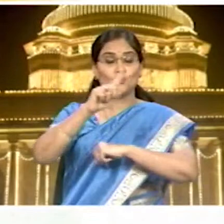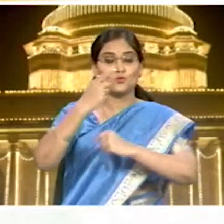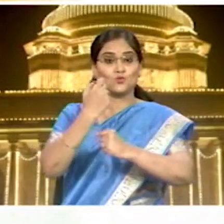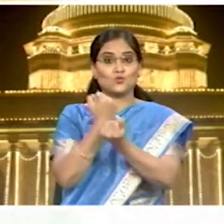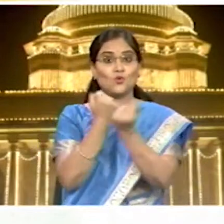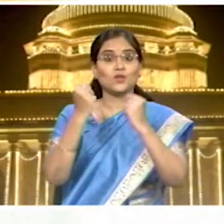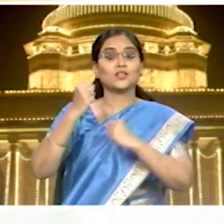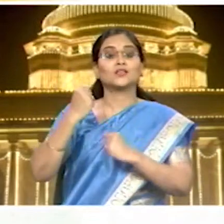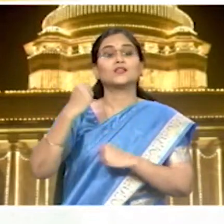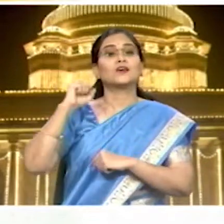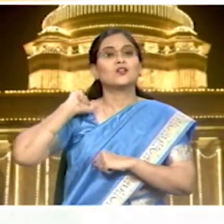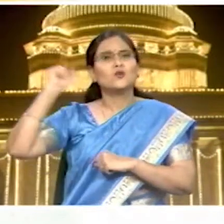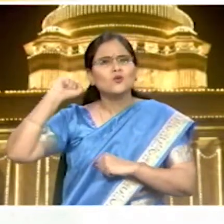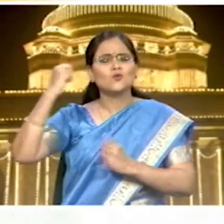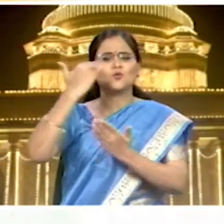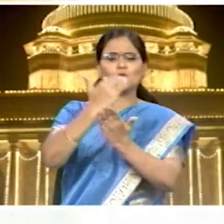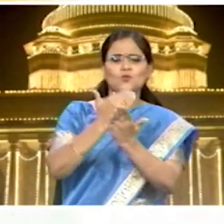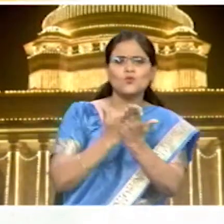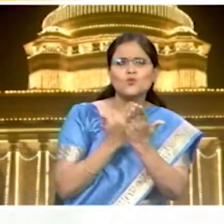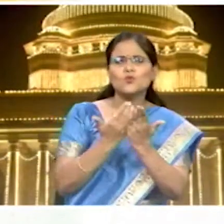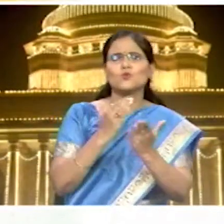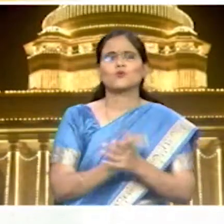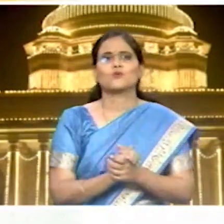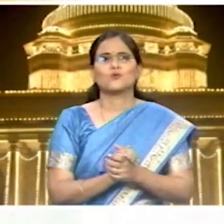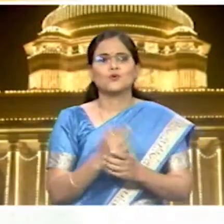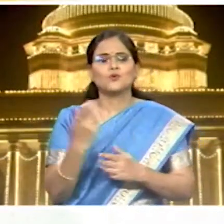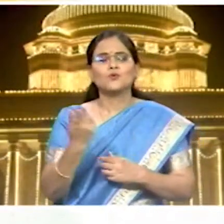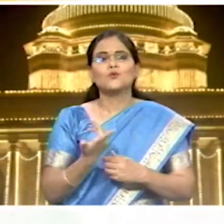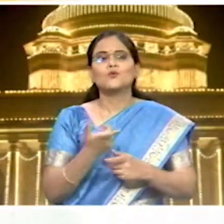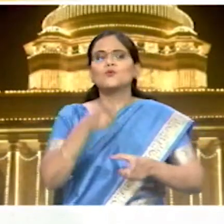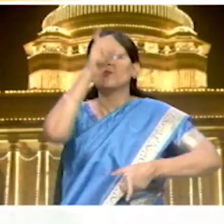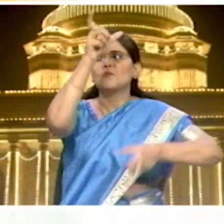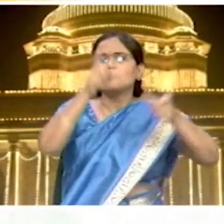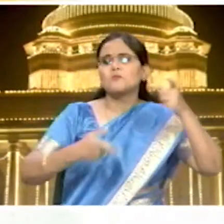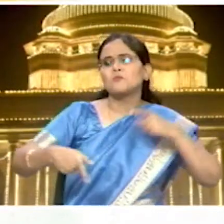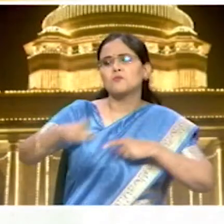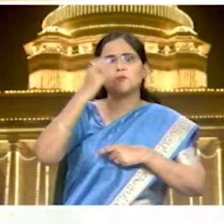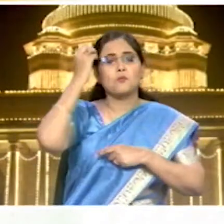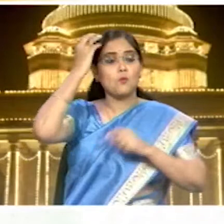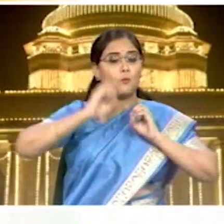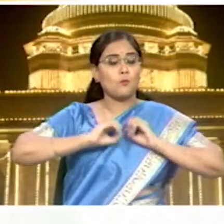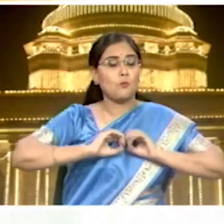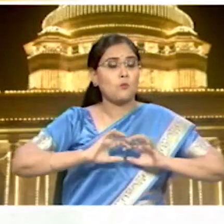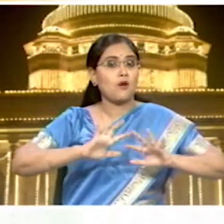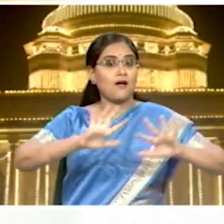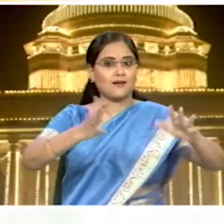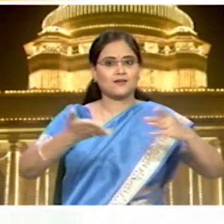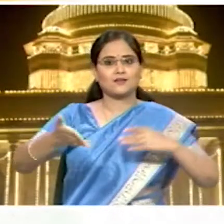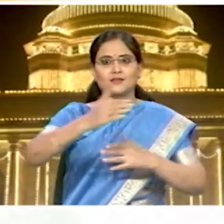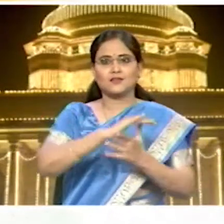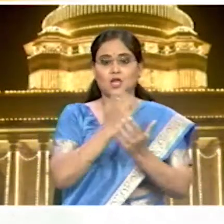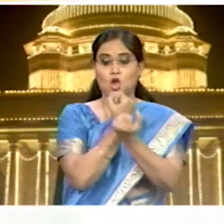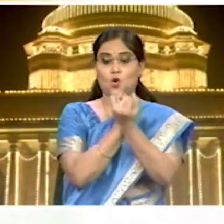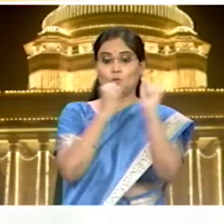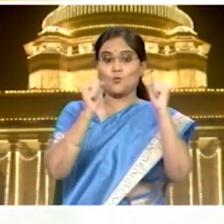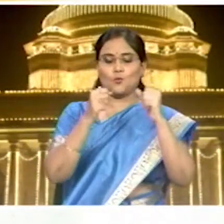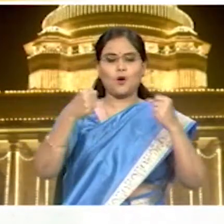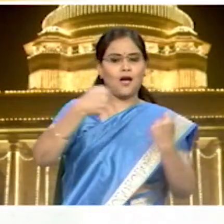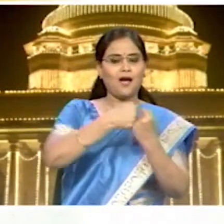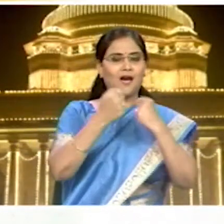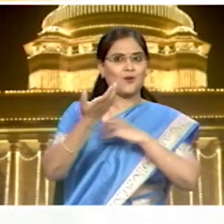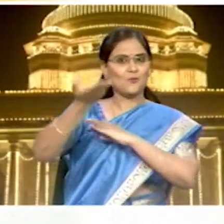के प्रति इतने व्यापक स्तर पर लोगों में जागरूकता को देखकर हमारे स्वाधीनता सेनानी